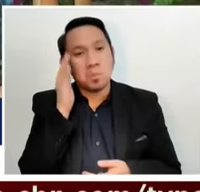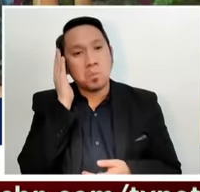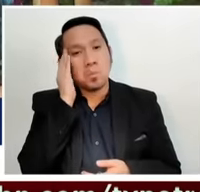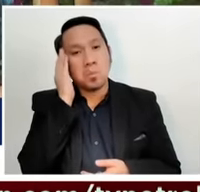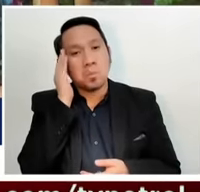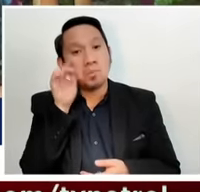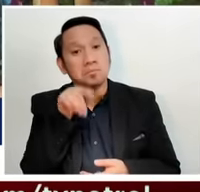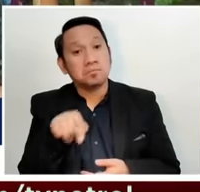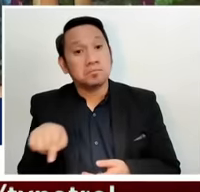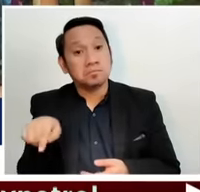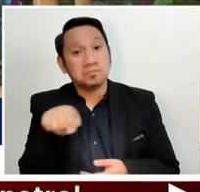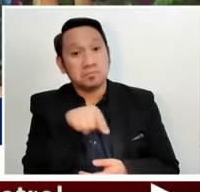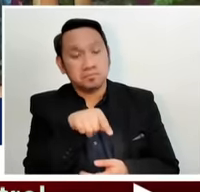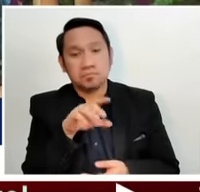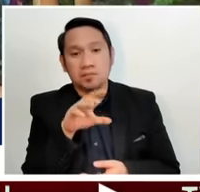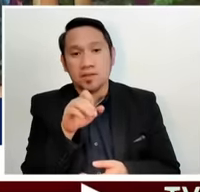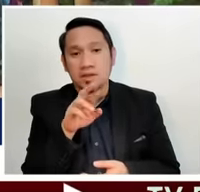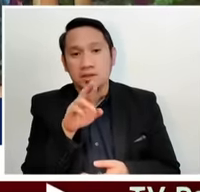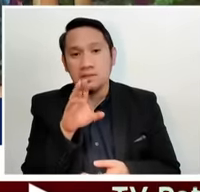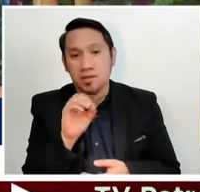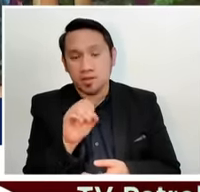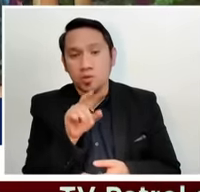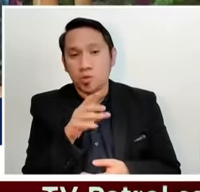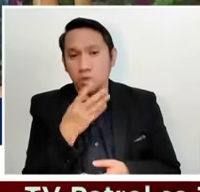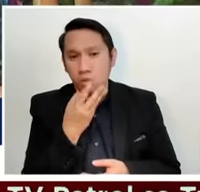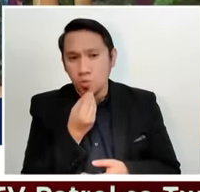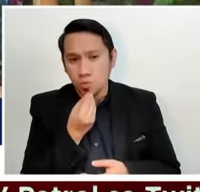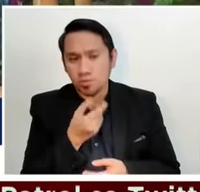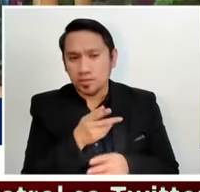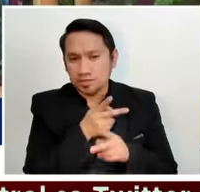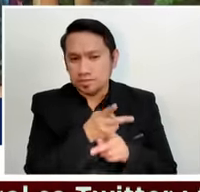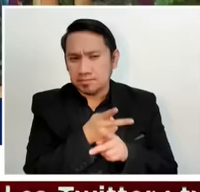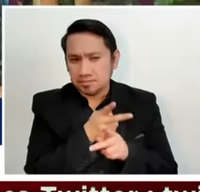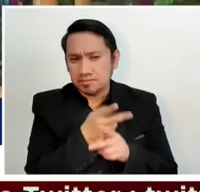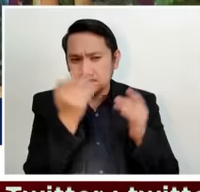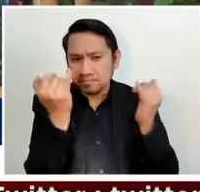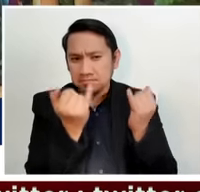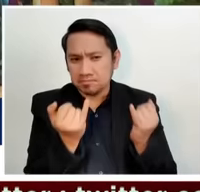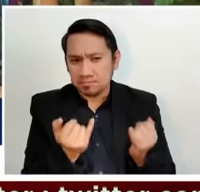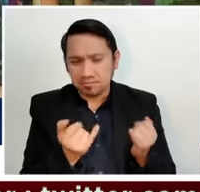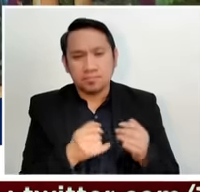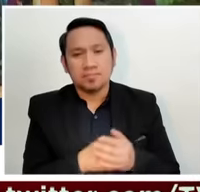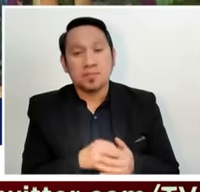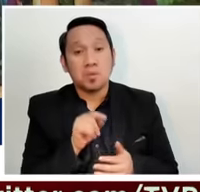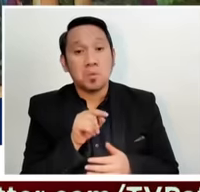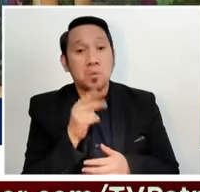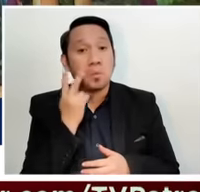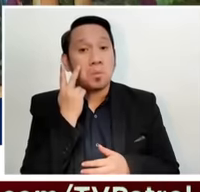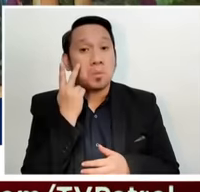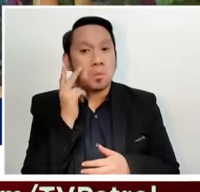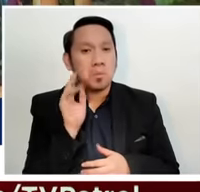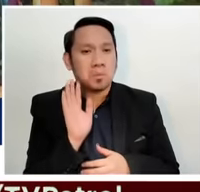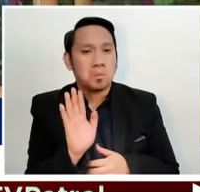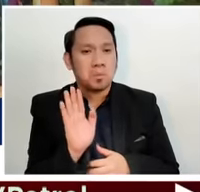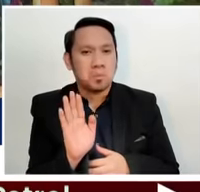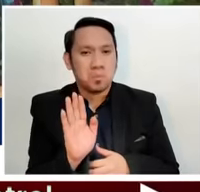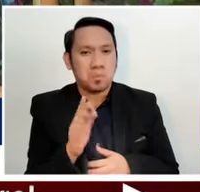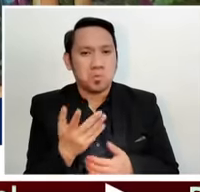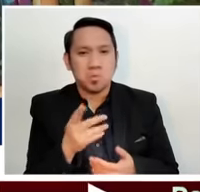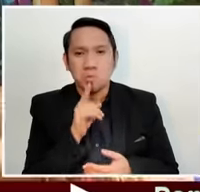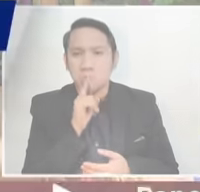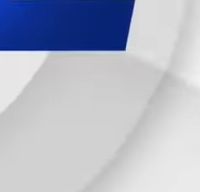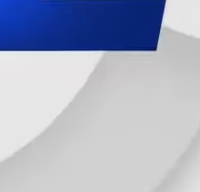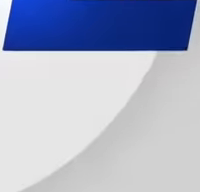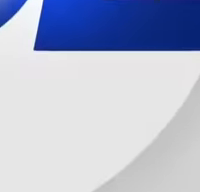na kamarero o yung mga nag-aalaga ng mga imahen at nakita natin ang hindi nila matatawarang debosyon.